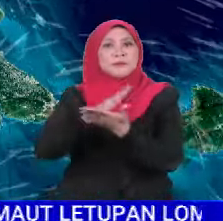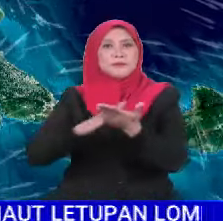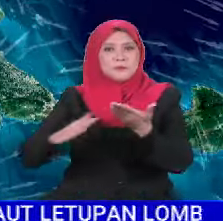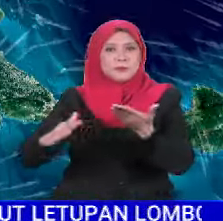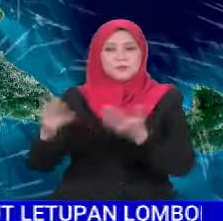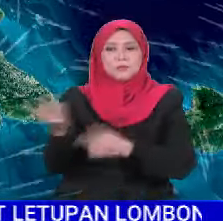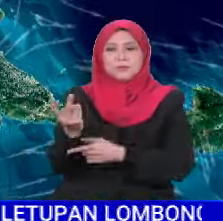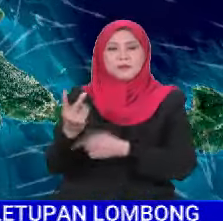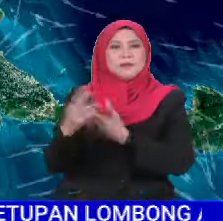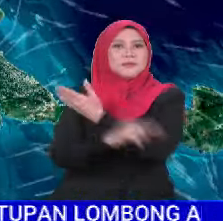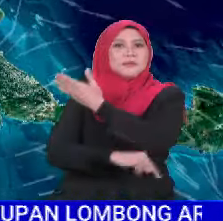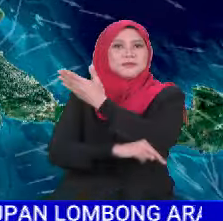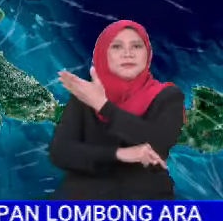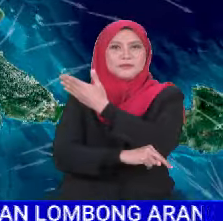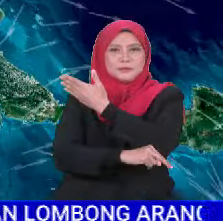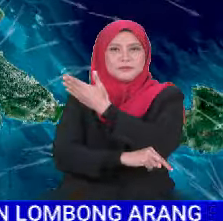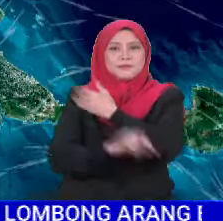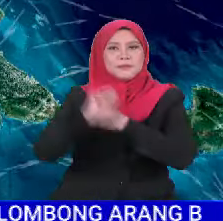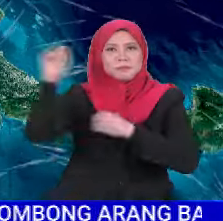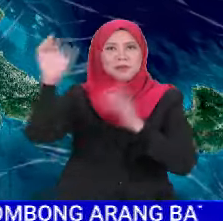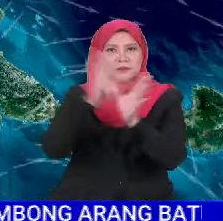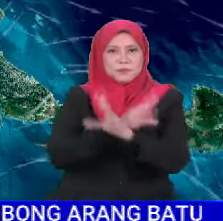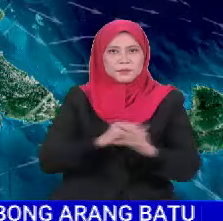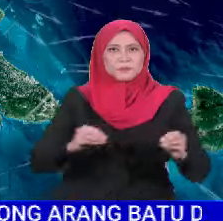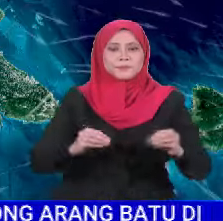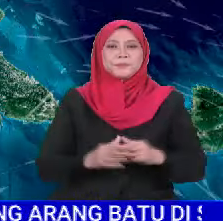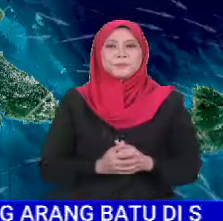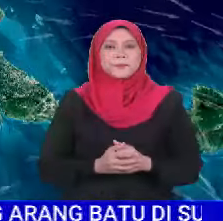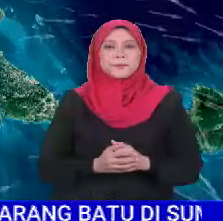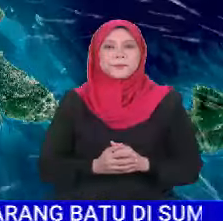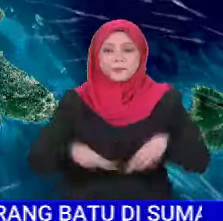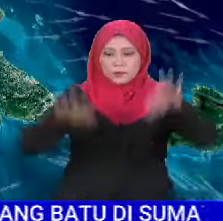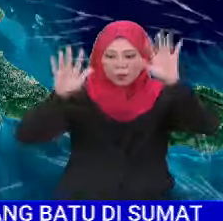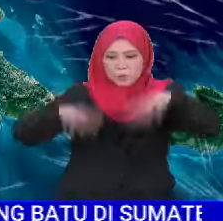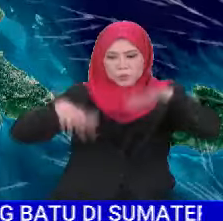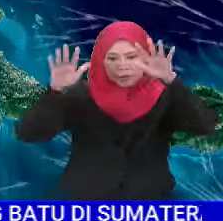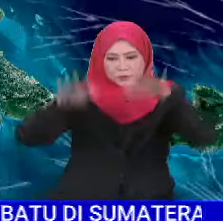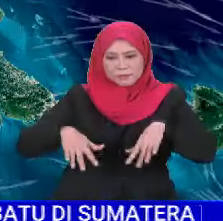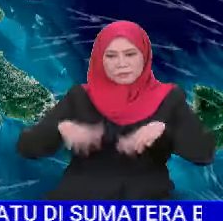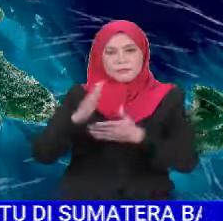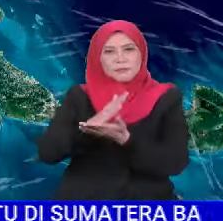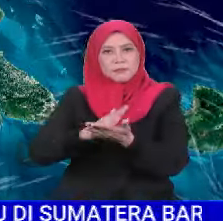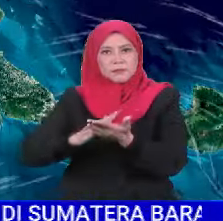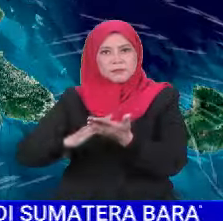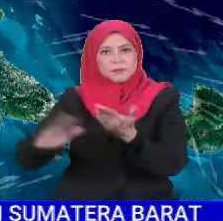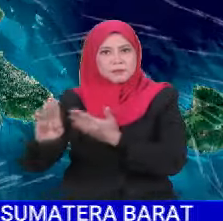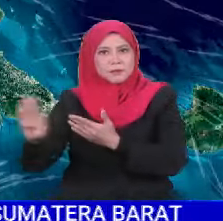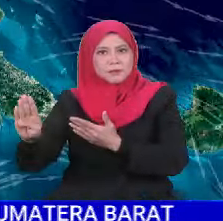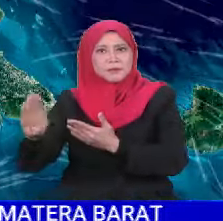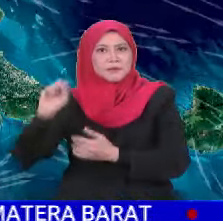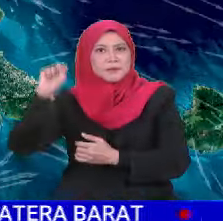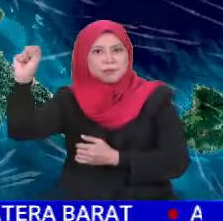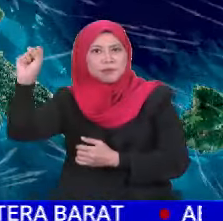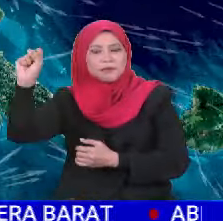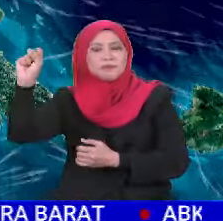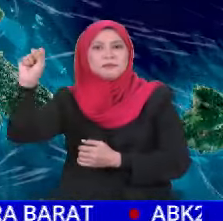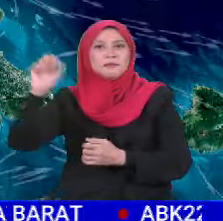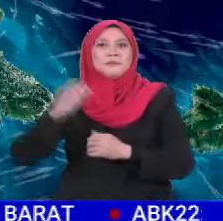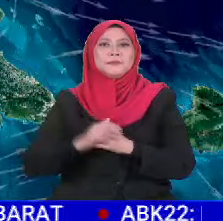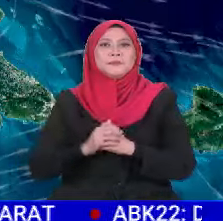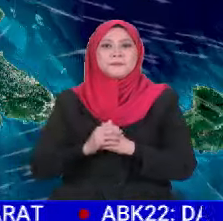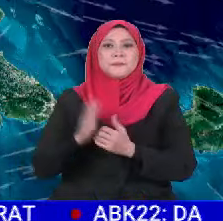bagi kedua-dua negeri berkenaan pada petang ini. Dan keadaan cuaca hujan lebat terutamanya untuk bahagian-bahagian di sebelah barat Sabah dan juga